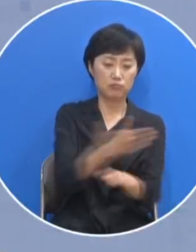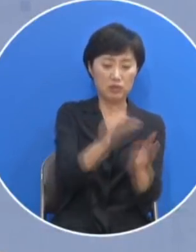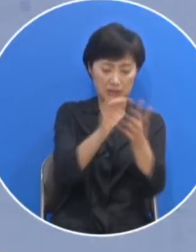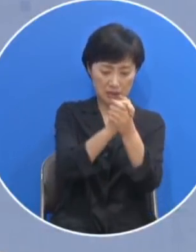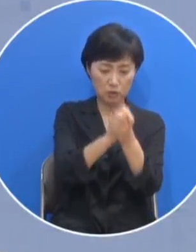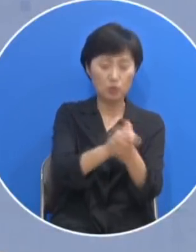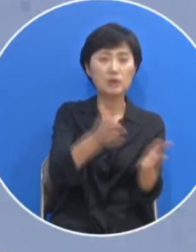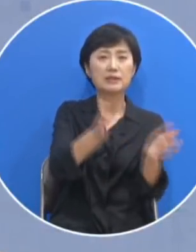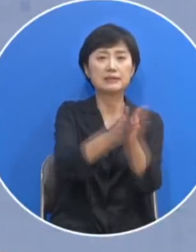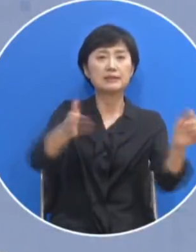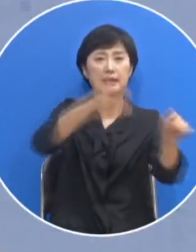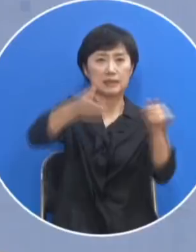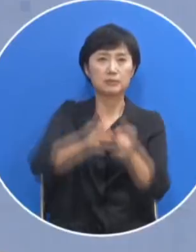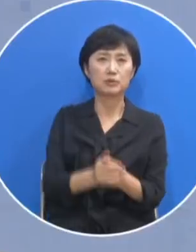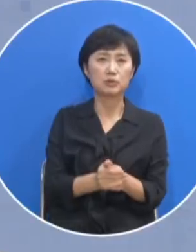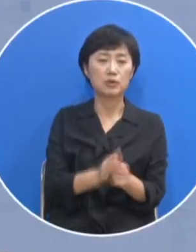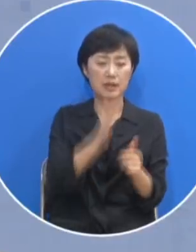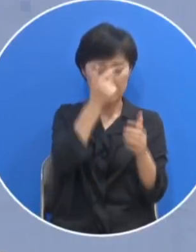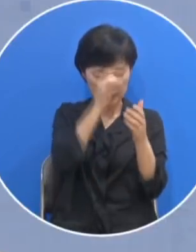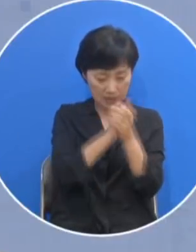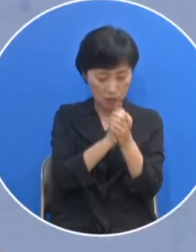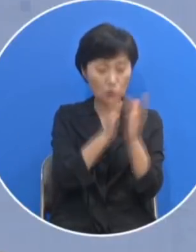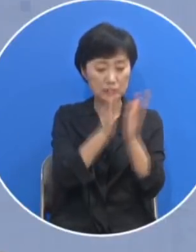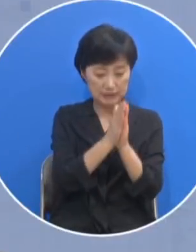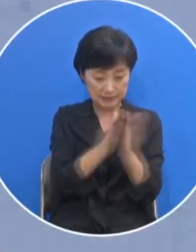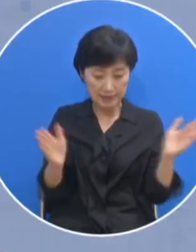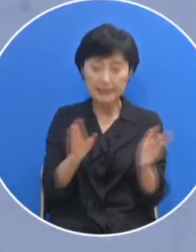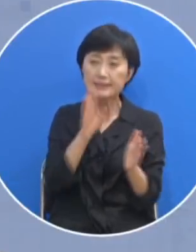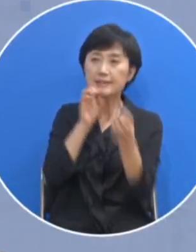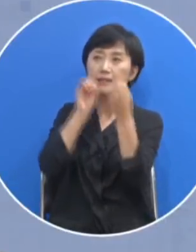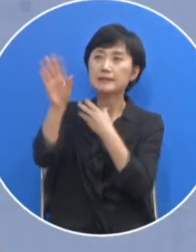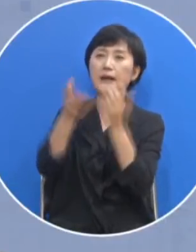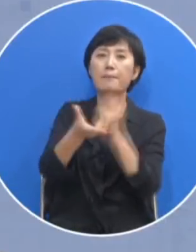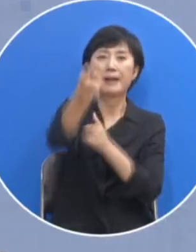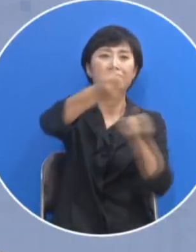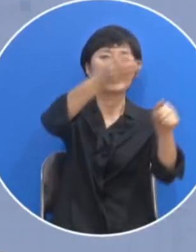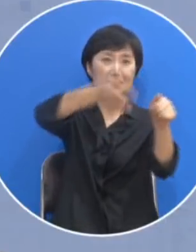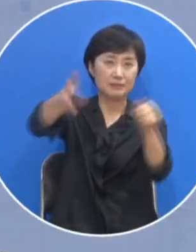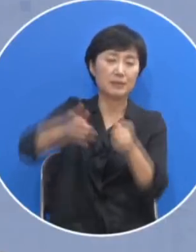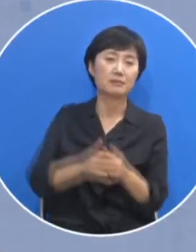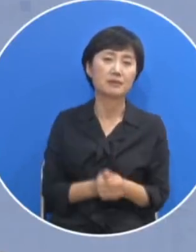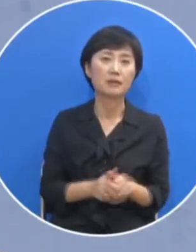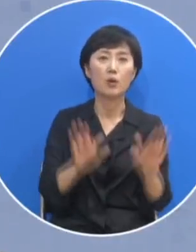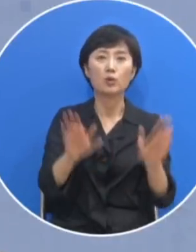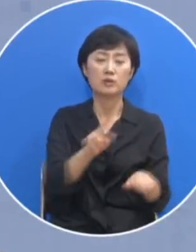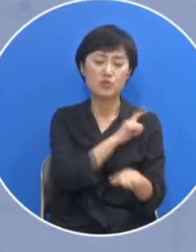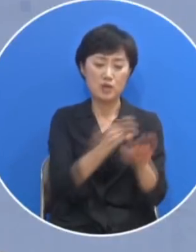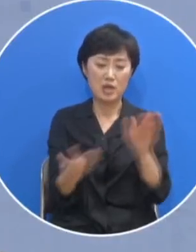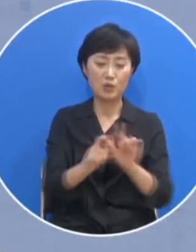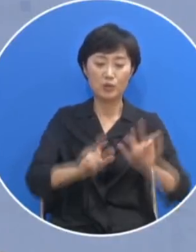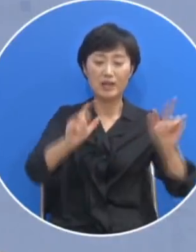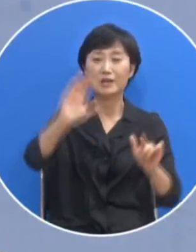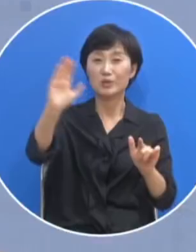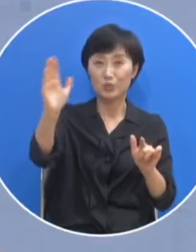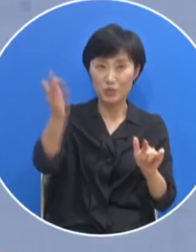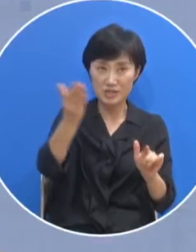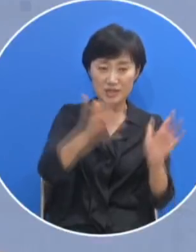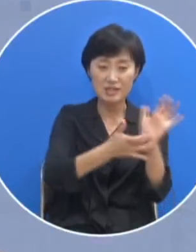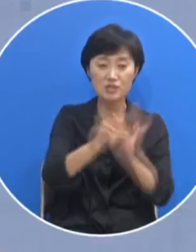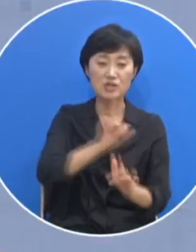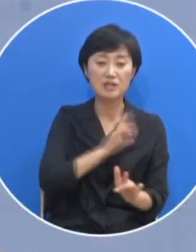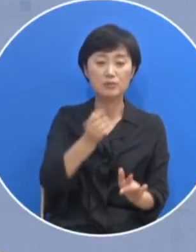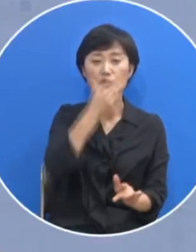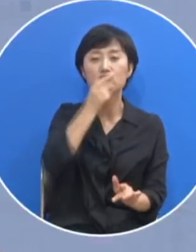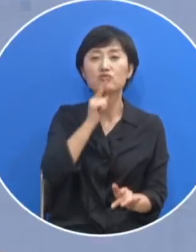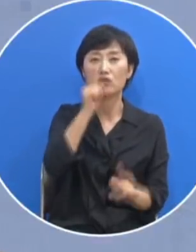임정 whql beep 주요 so 널 최고 애널이 되기를 주 예수 이름으로 축복 아말